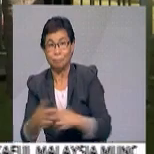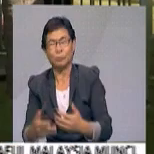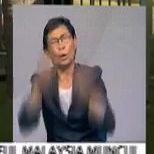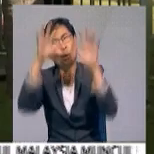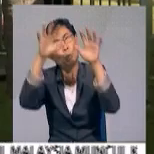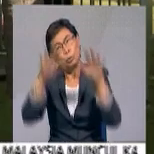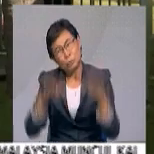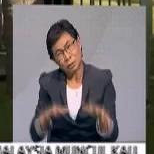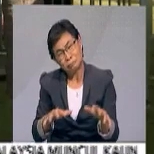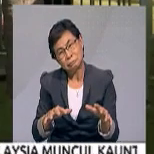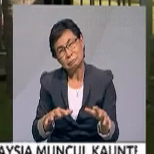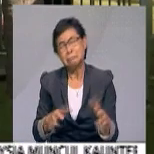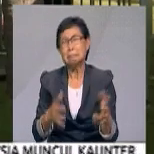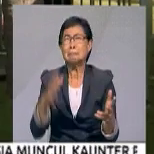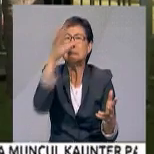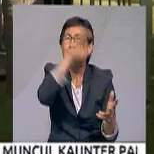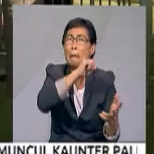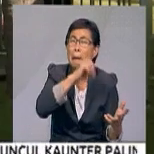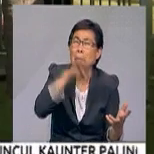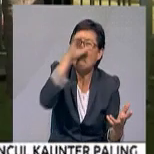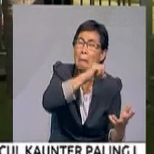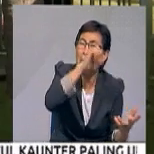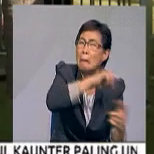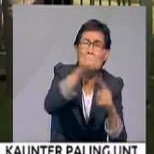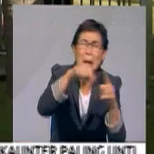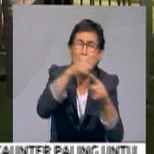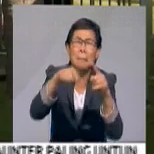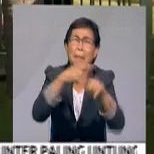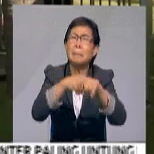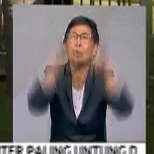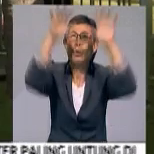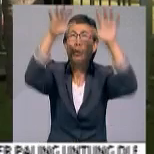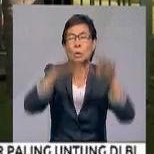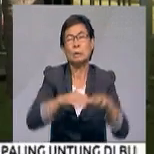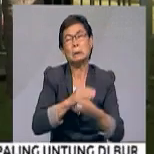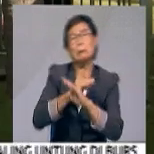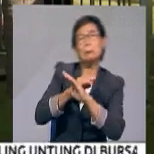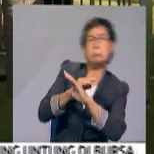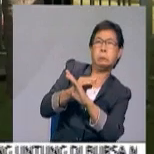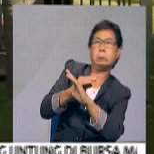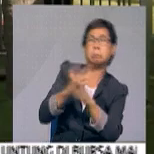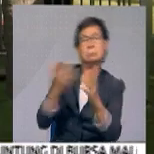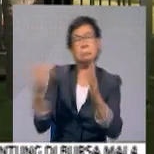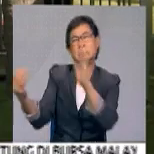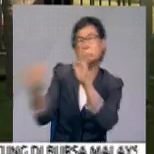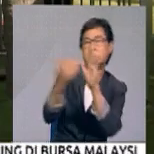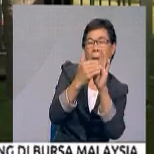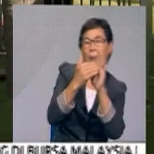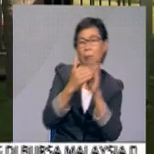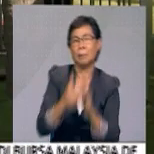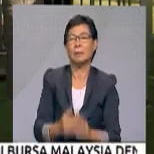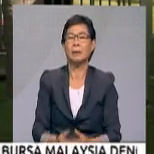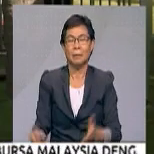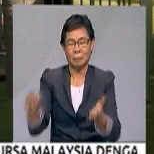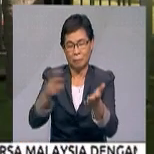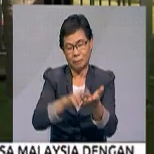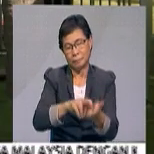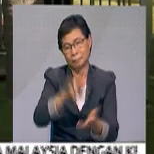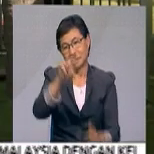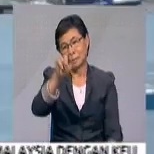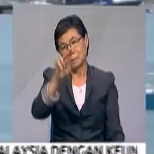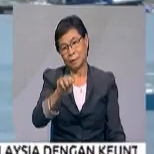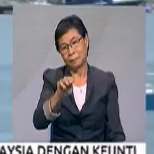Hujan tidak dapat dijangka turun pada bila-bila masa, menjadi halangan mereka. Syarifuddin Arsyad, RTM.